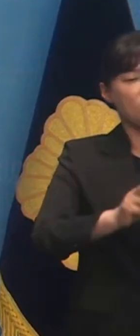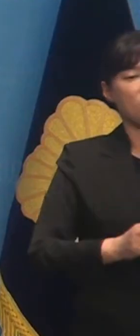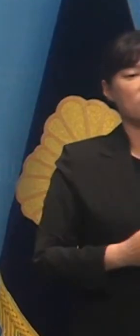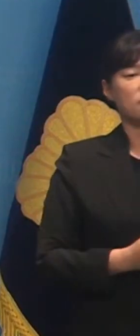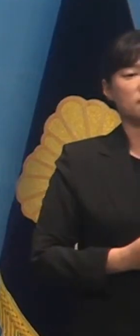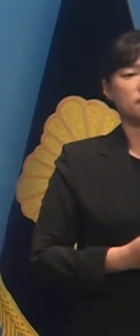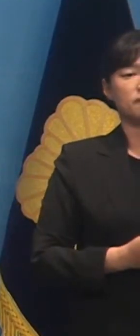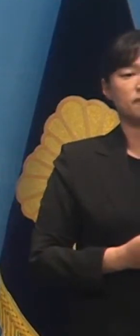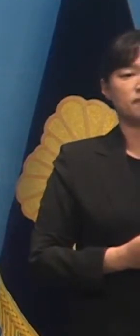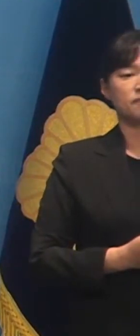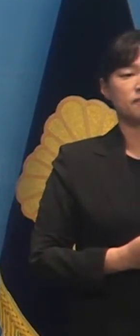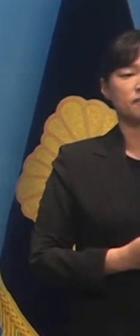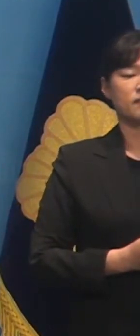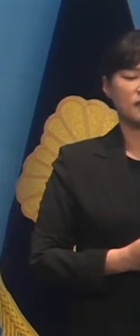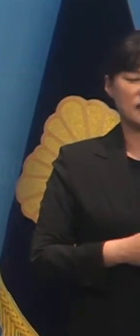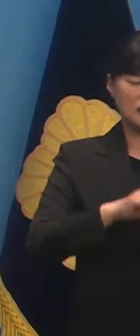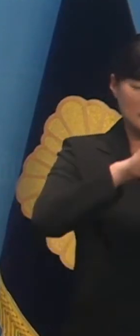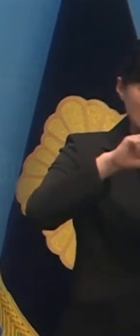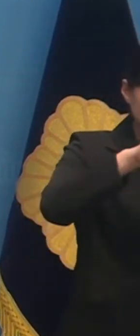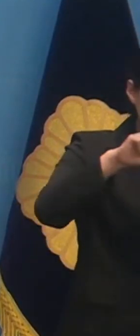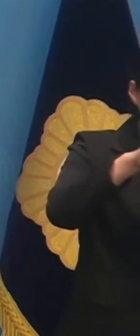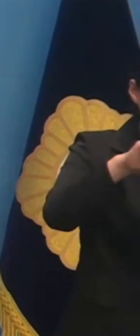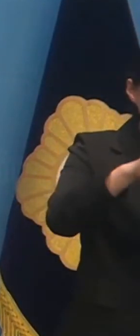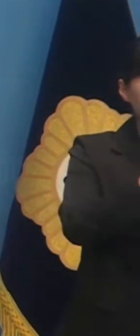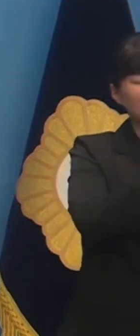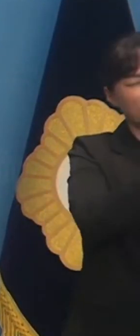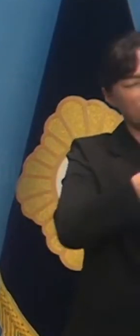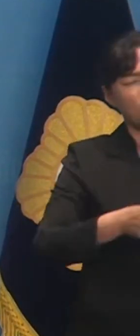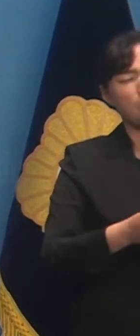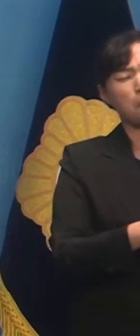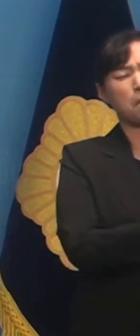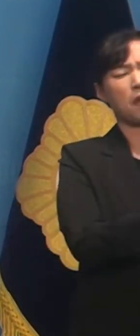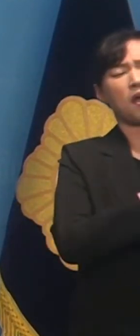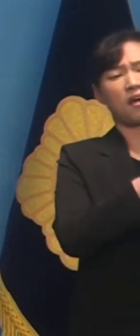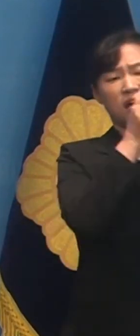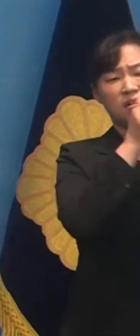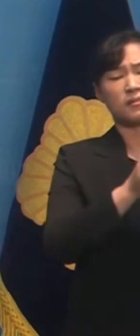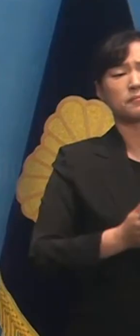것입니까? 파도 끝이 보이지 않습니다.